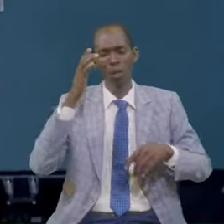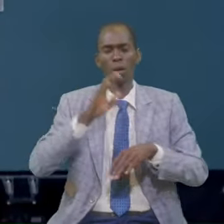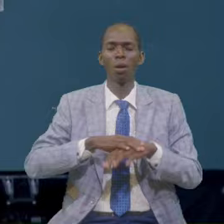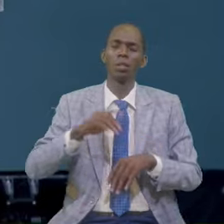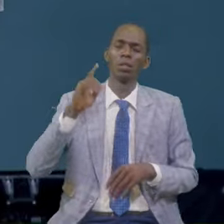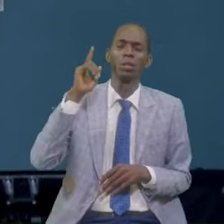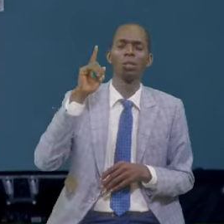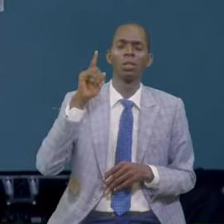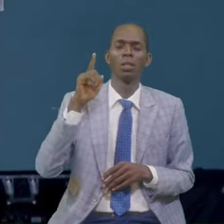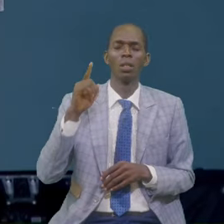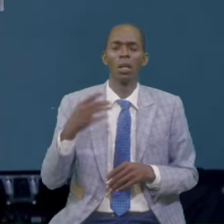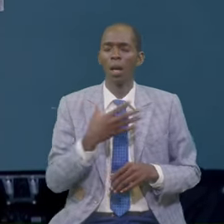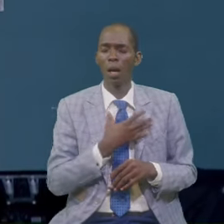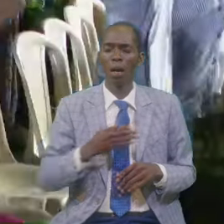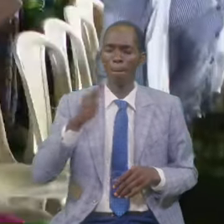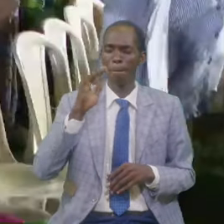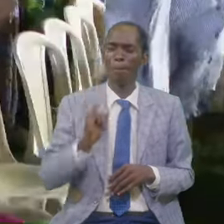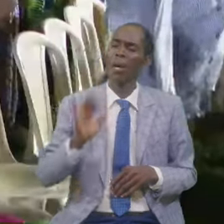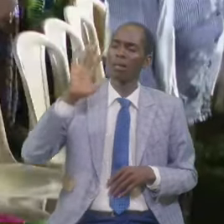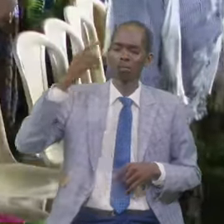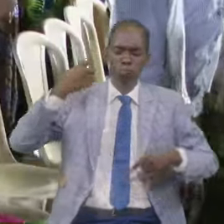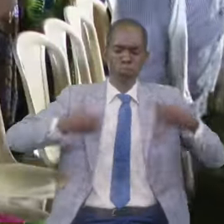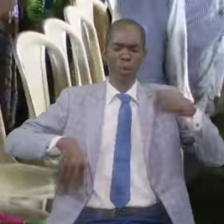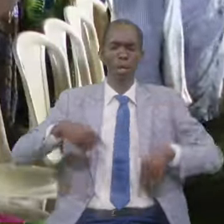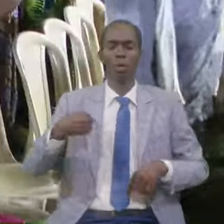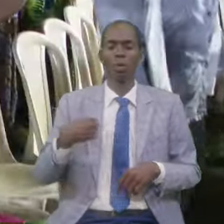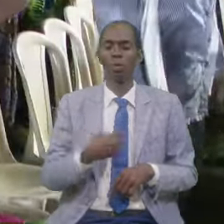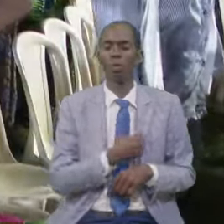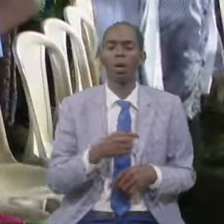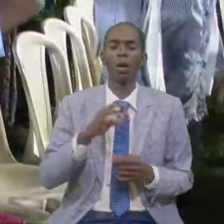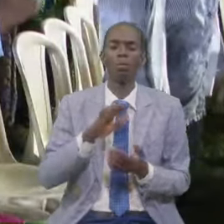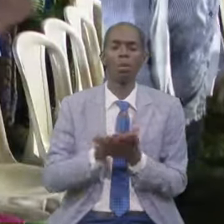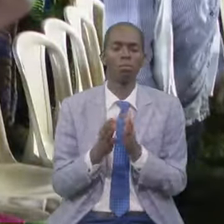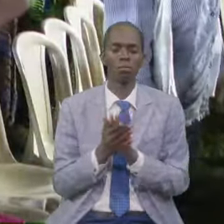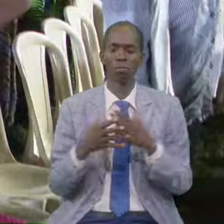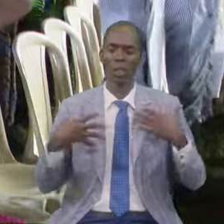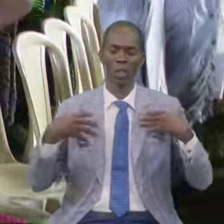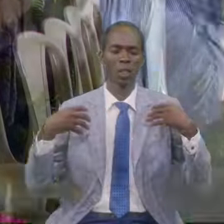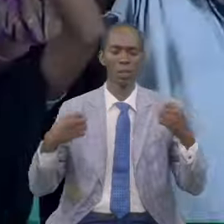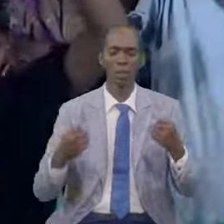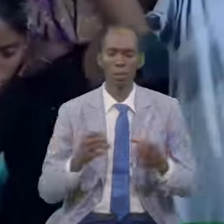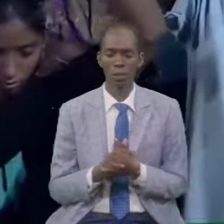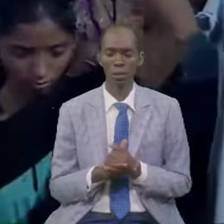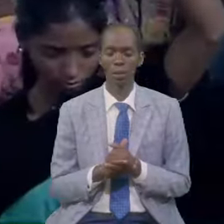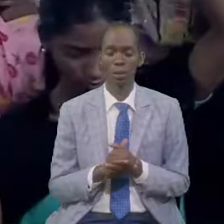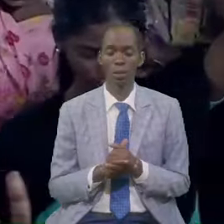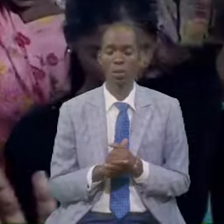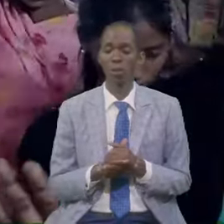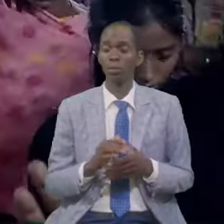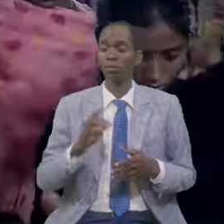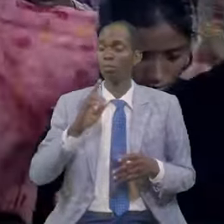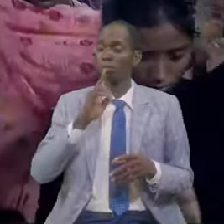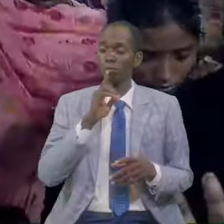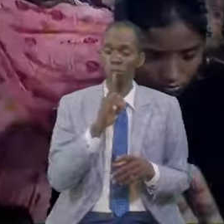his stripes we are healed, అతడు పొందిన దెబ్బల వలన స్వస్థపడుచున్నాం. He definite healing touch